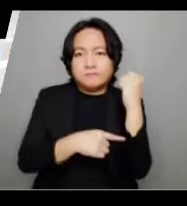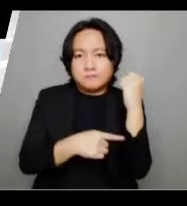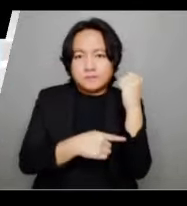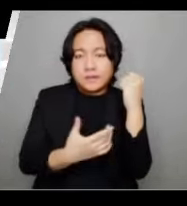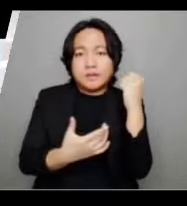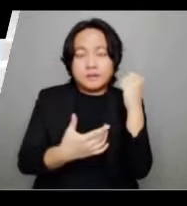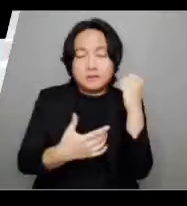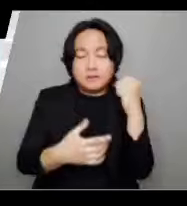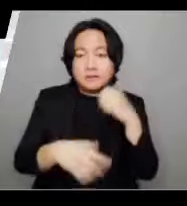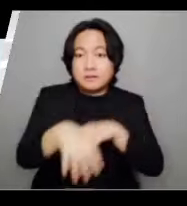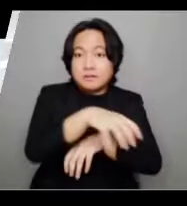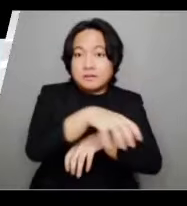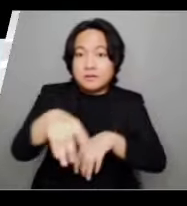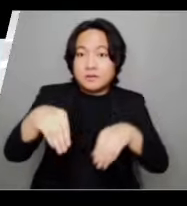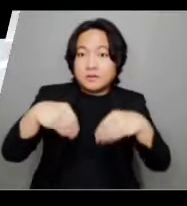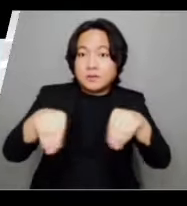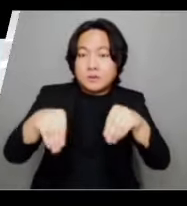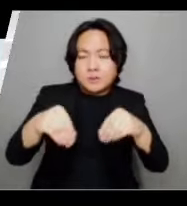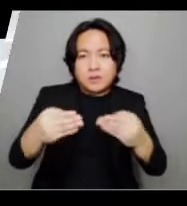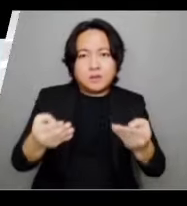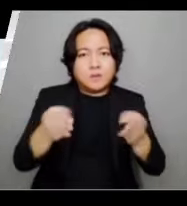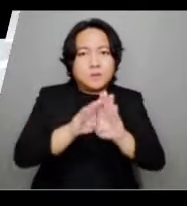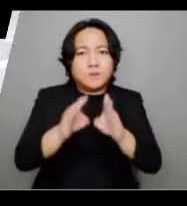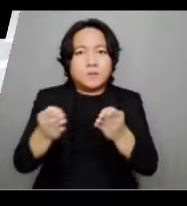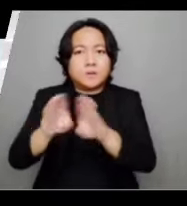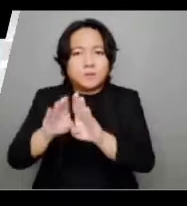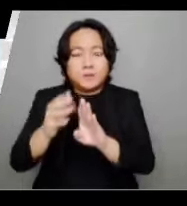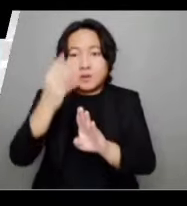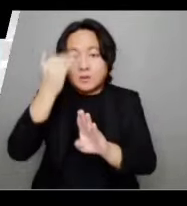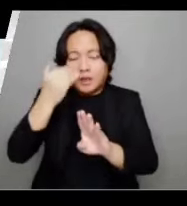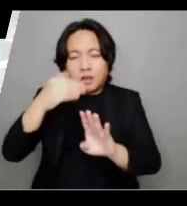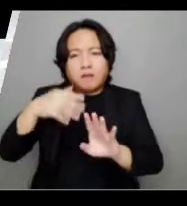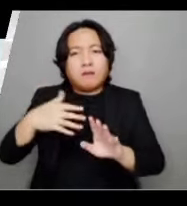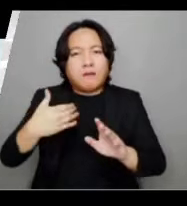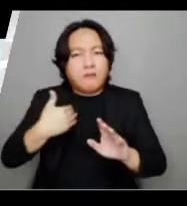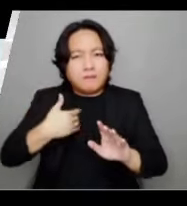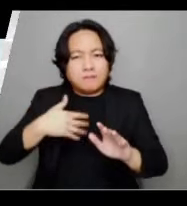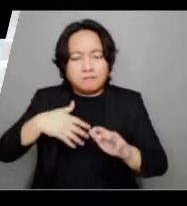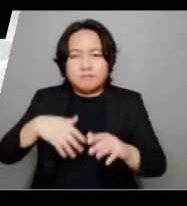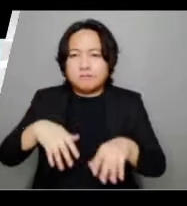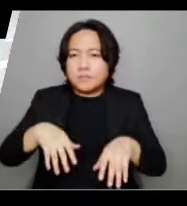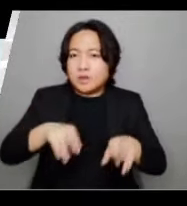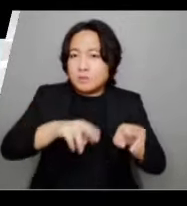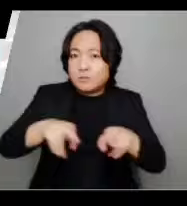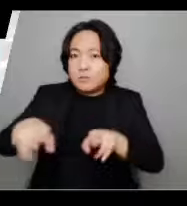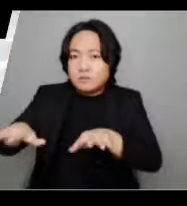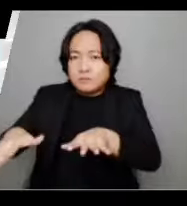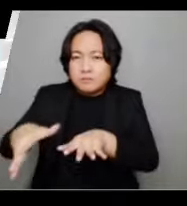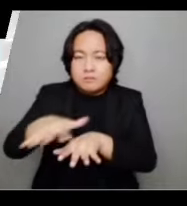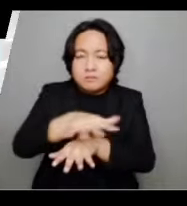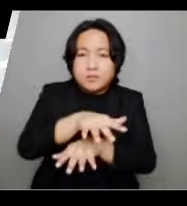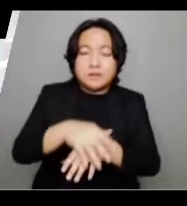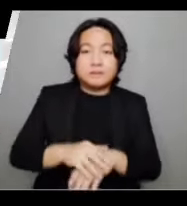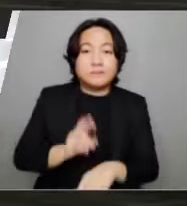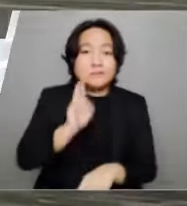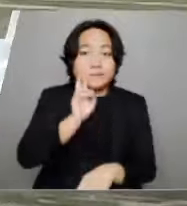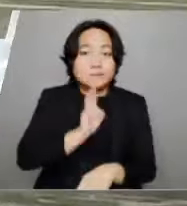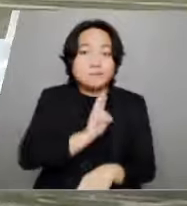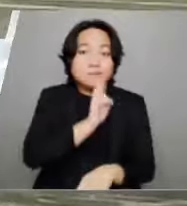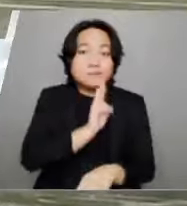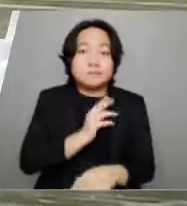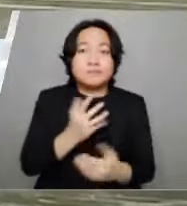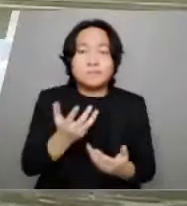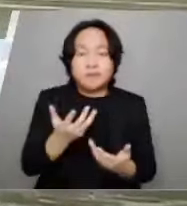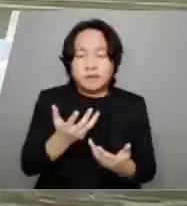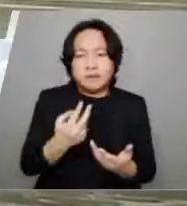ilan sa mga ito pinasok na ng tubig mula sa ilog. Stranded ang mga customer ng isang resto bar sa gitna ng malakas na ulan. Humupa